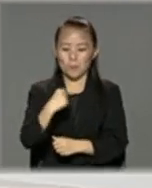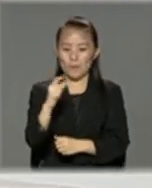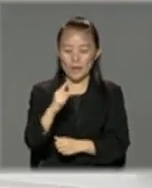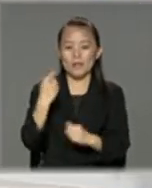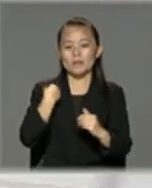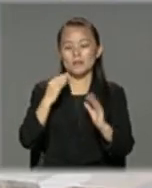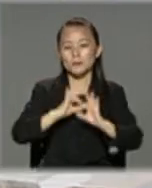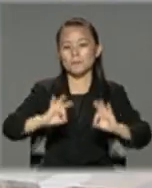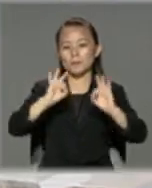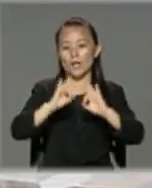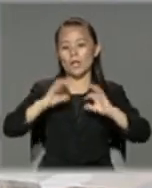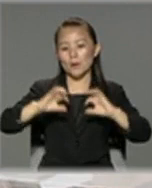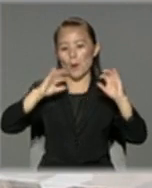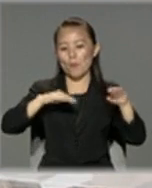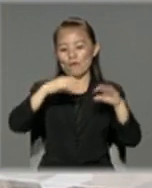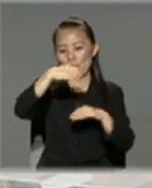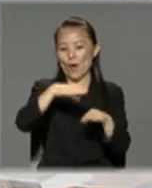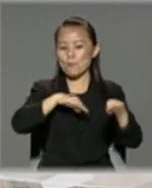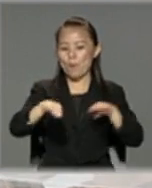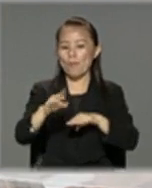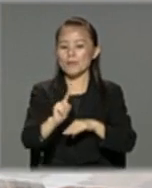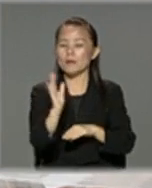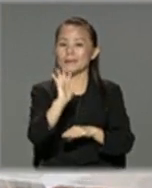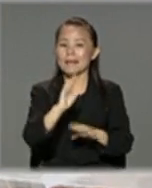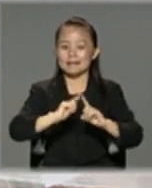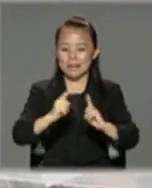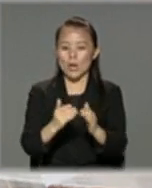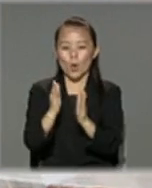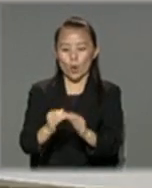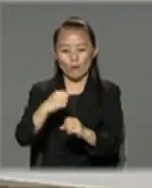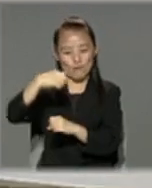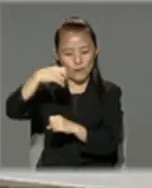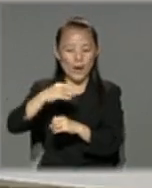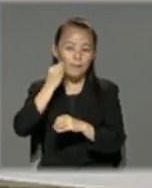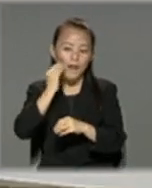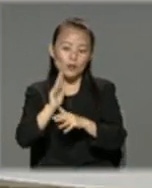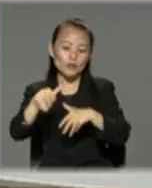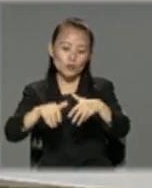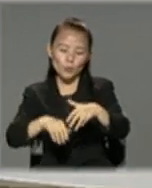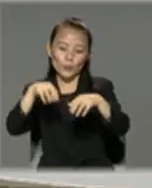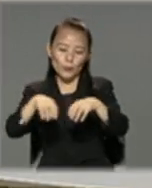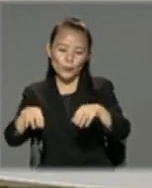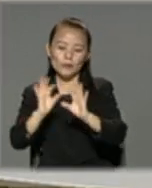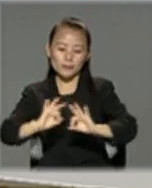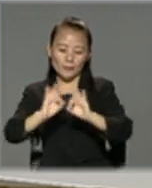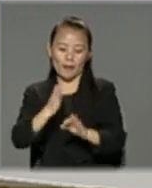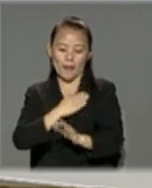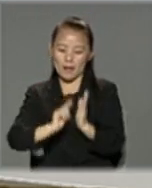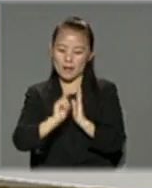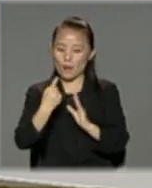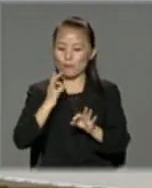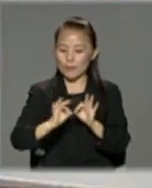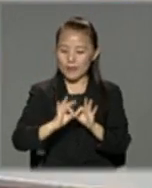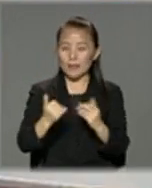รัฐที่ต้องเตรียมระบบไฟฟ้าให้พร้อมแต่การปรับเปลี่ยนพฤติกรรมของผู้ใช้ไฟซึ่งเริ่มง่ายๆได้ด้วยตนเองเช่นการ